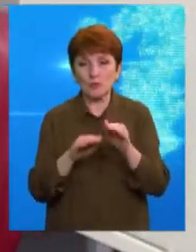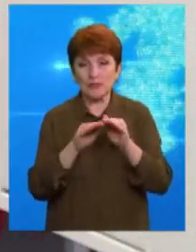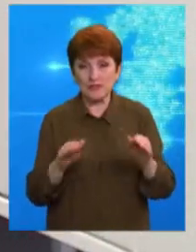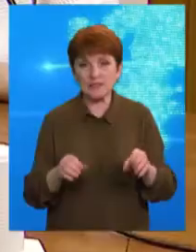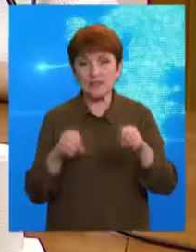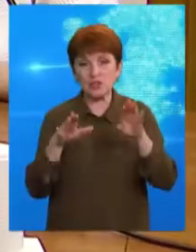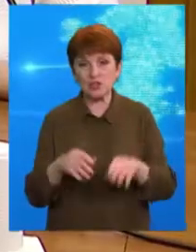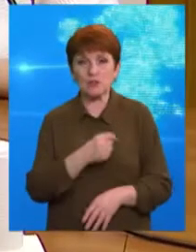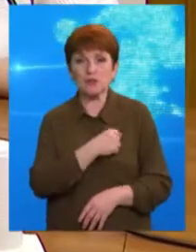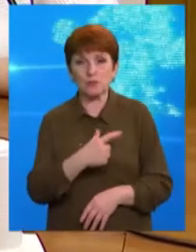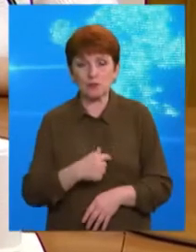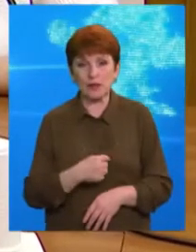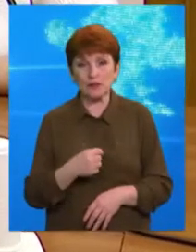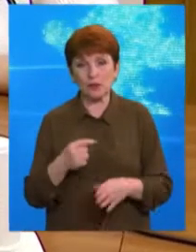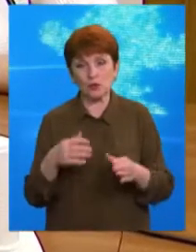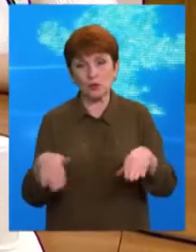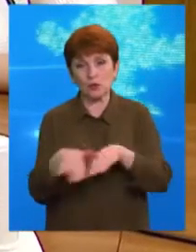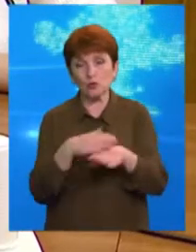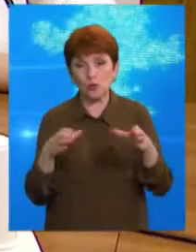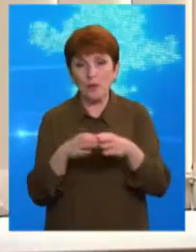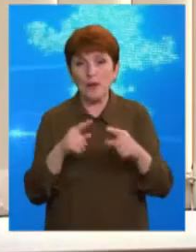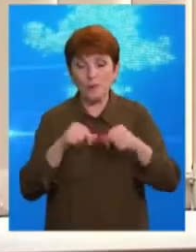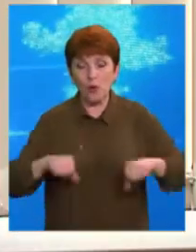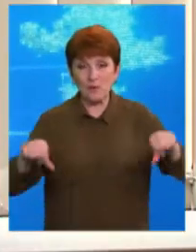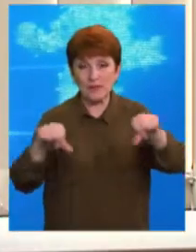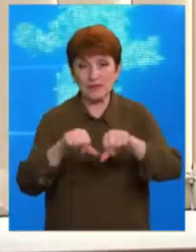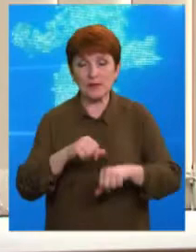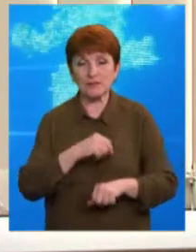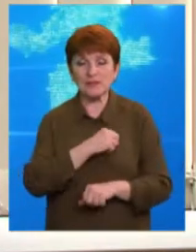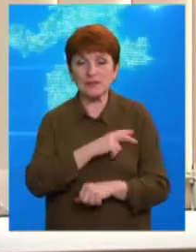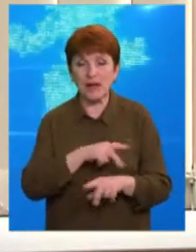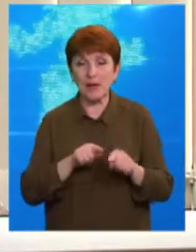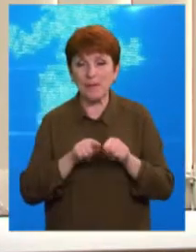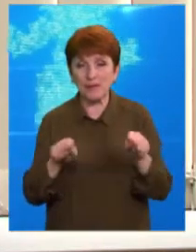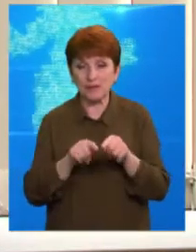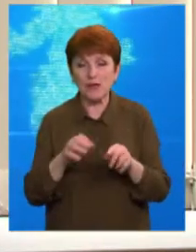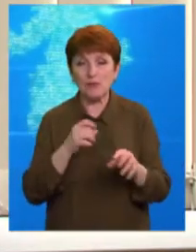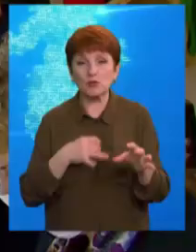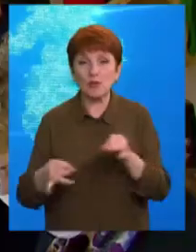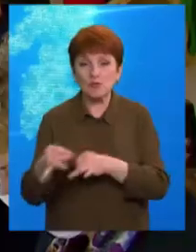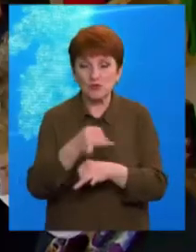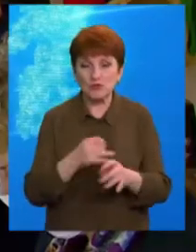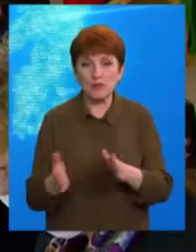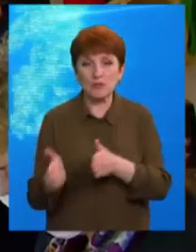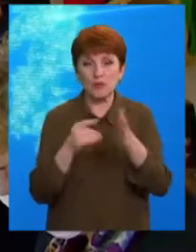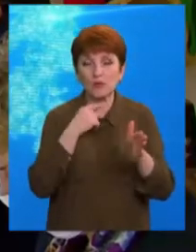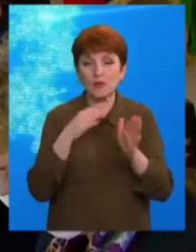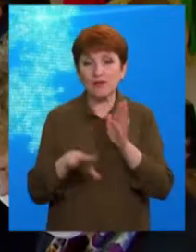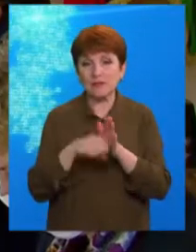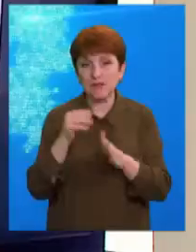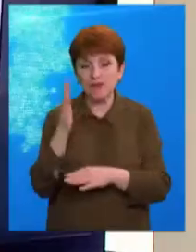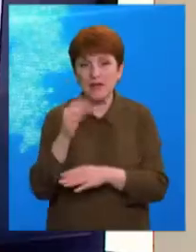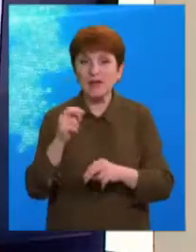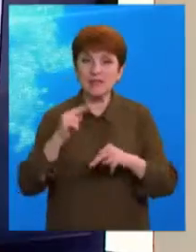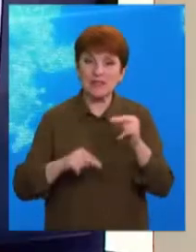решают депутаты городской думы на комиссии по социальной политике. После презентации и бурного обсуждения переходит к голосованию. За